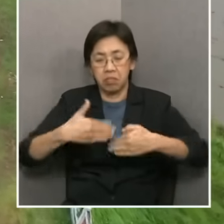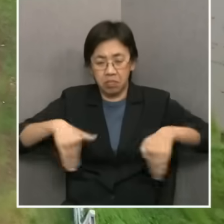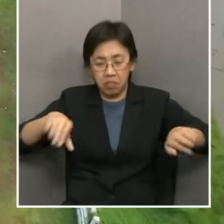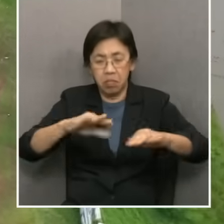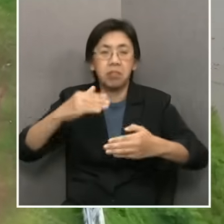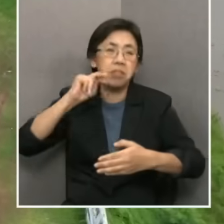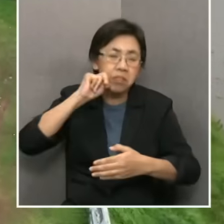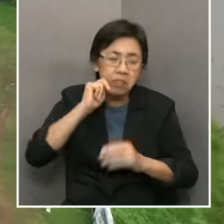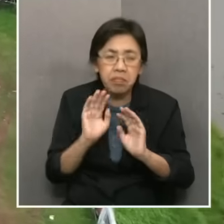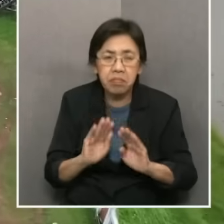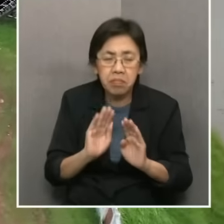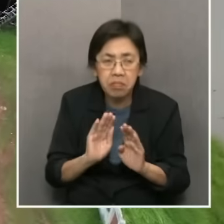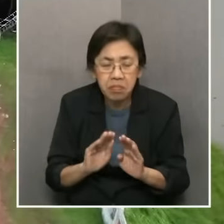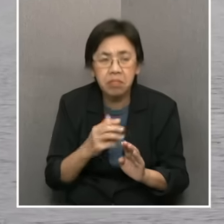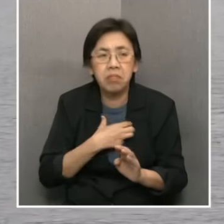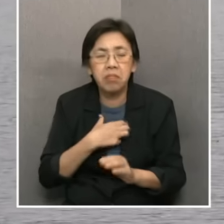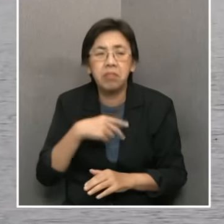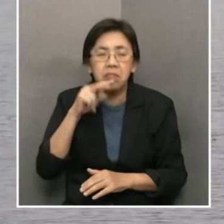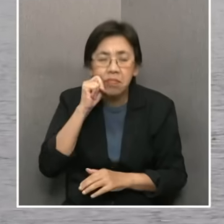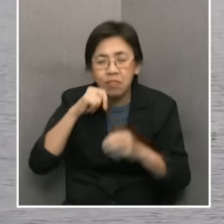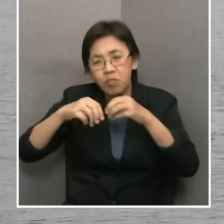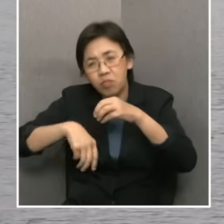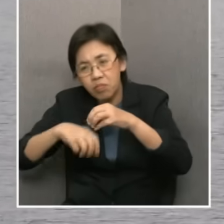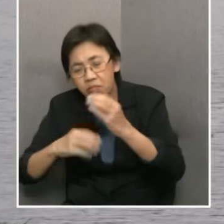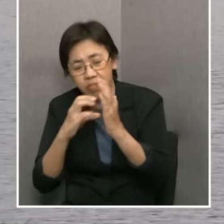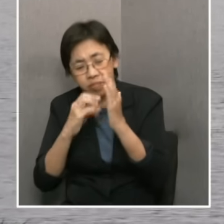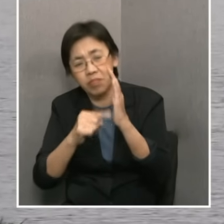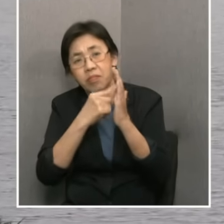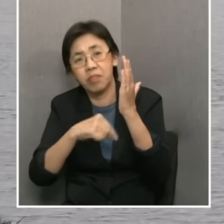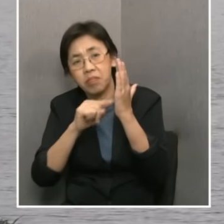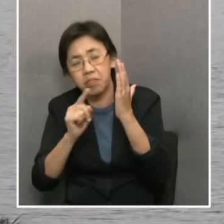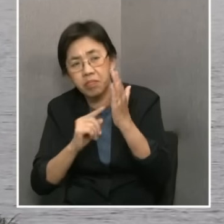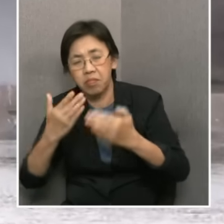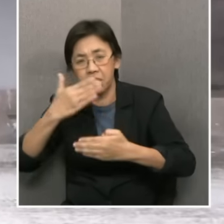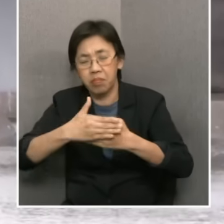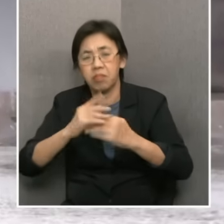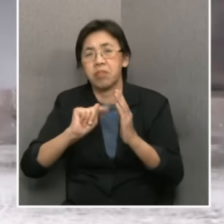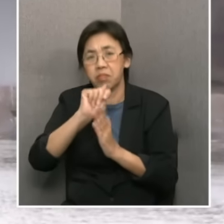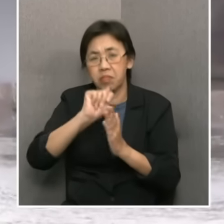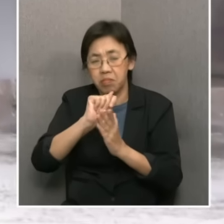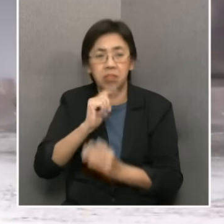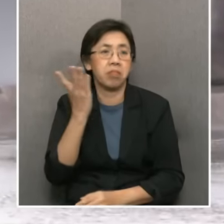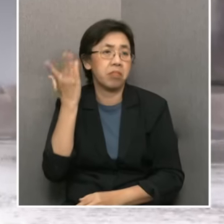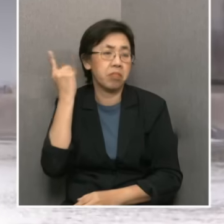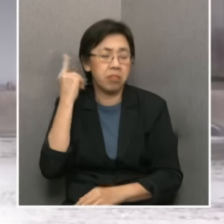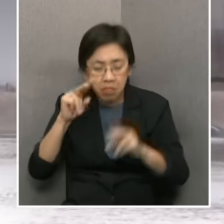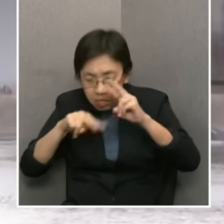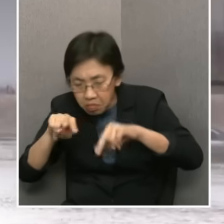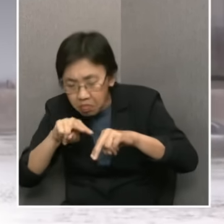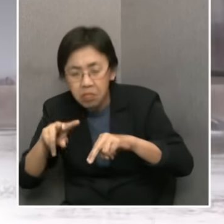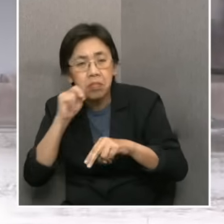ที่ว่าเราเองเราจะต้องกินต้องใช้ในภาคกลางเนี่ยนะก็คืออ่างเก็บน้ำเขื่อนภูมิพลนะเมื่อวานนี้มีน้ำอ